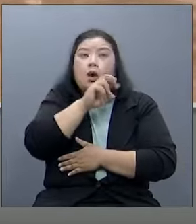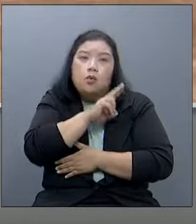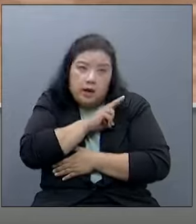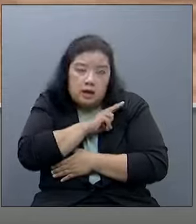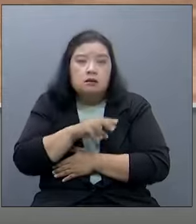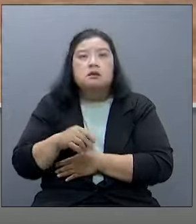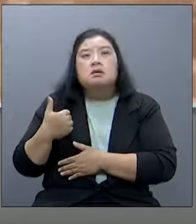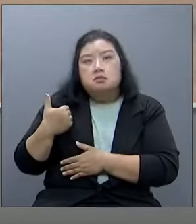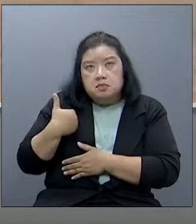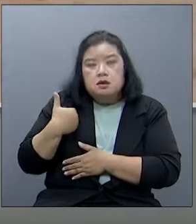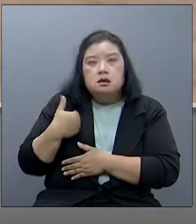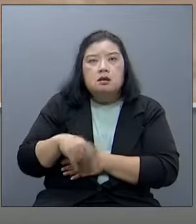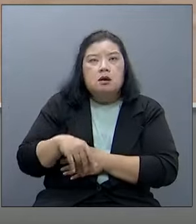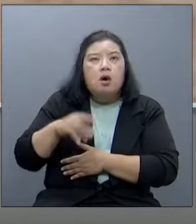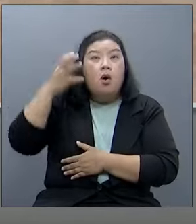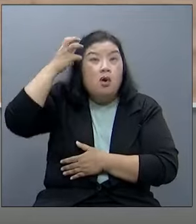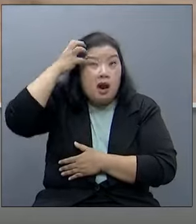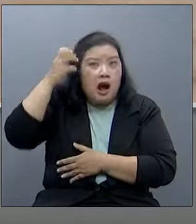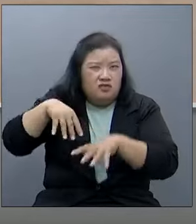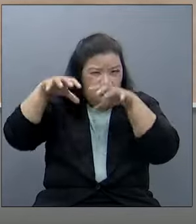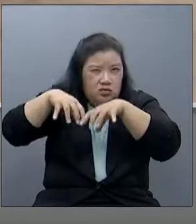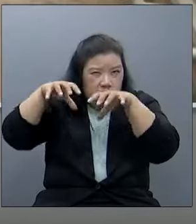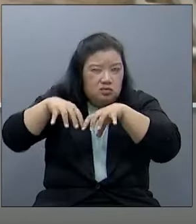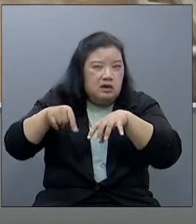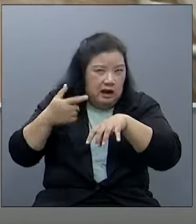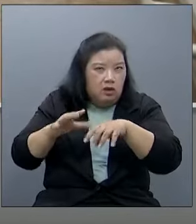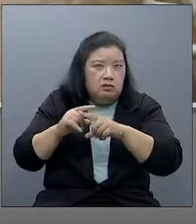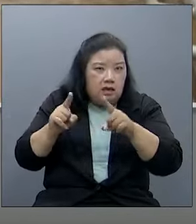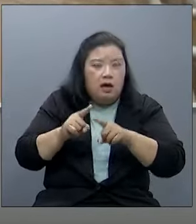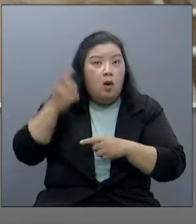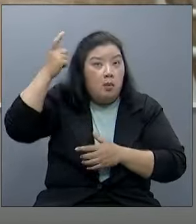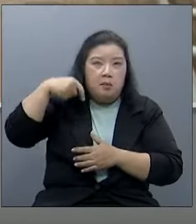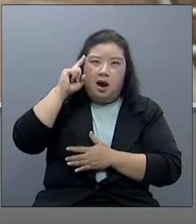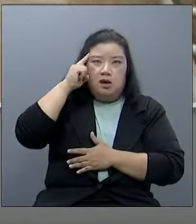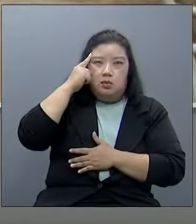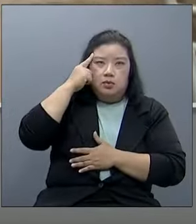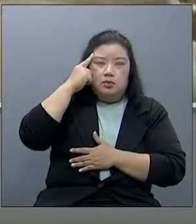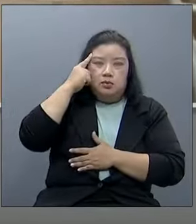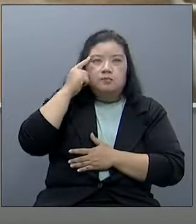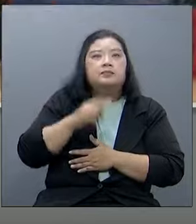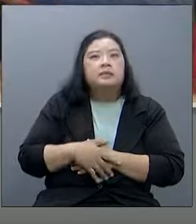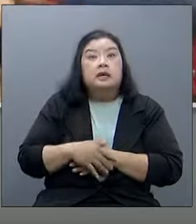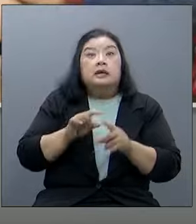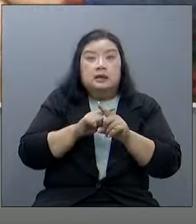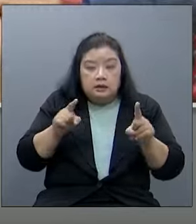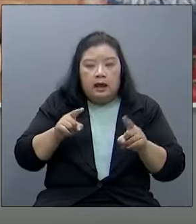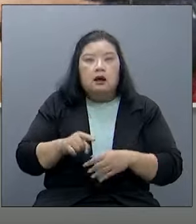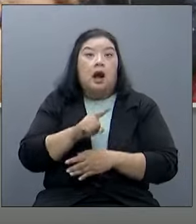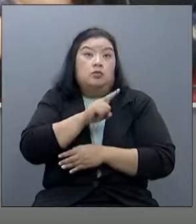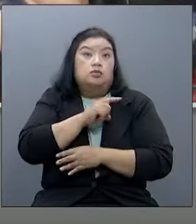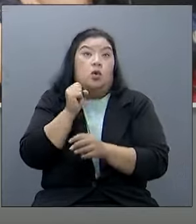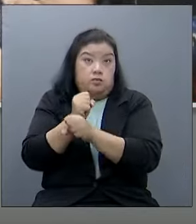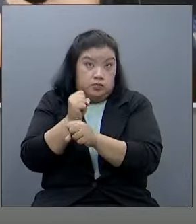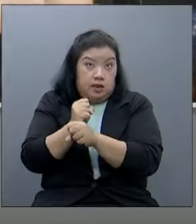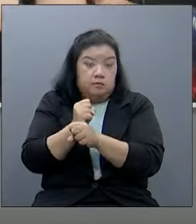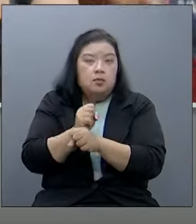าของลาวน่าจะหนักหนาสาหัสค่ะแต่ทีนี้ค่ พอเราไปดูเนี่การปกครองในพื้นที่เอาเฉพาะที่ฝั่งเมียน